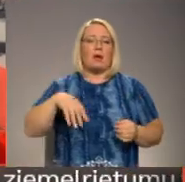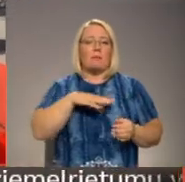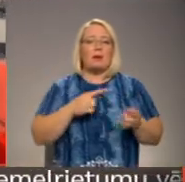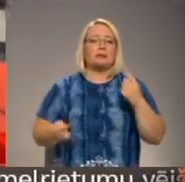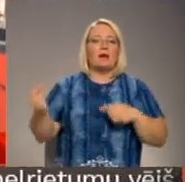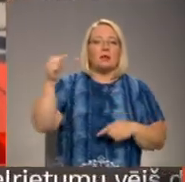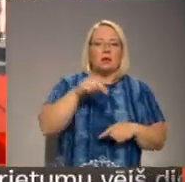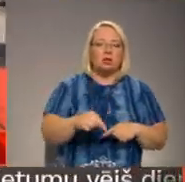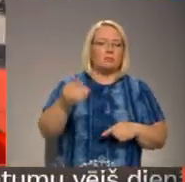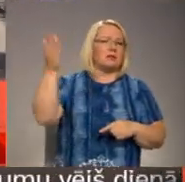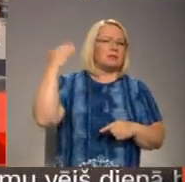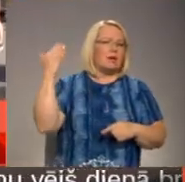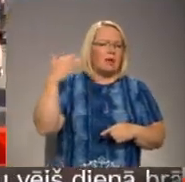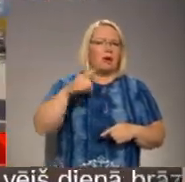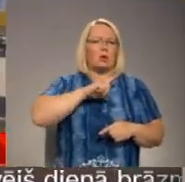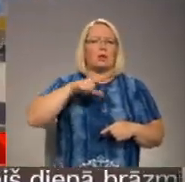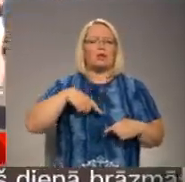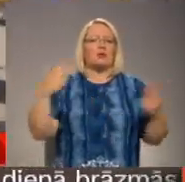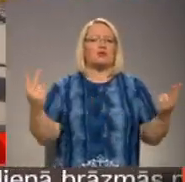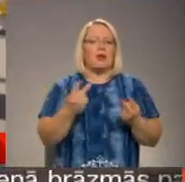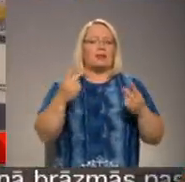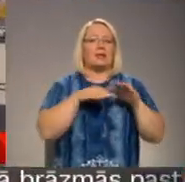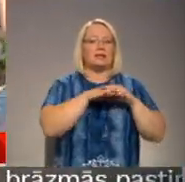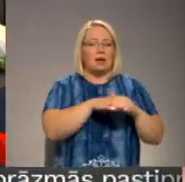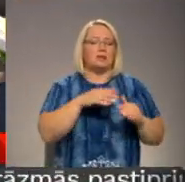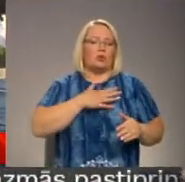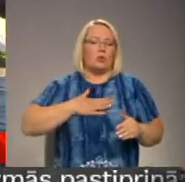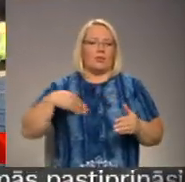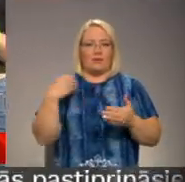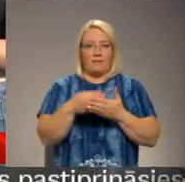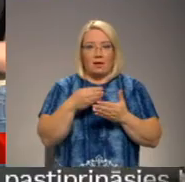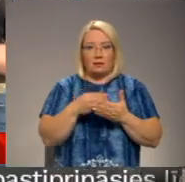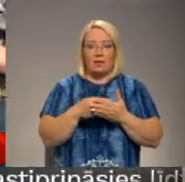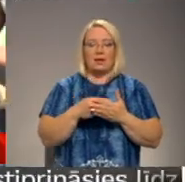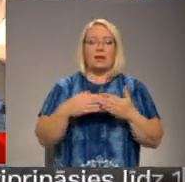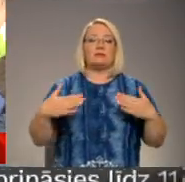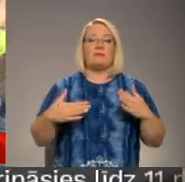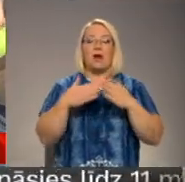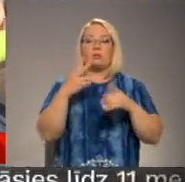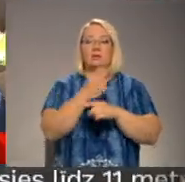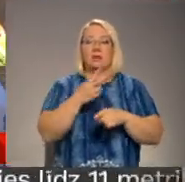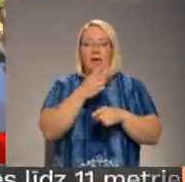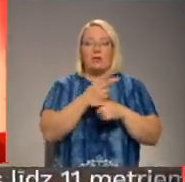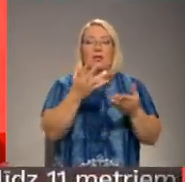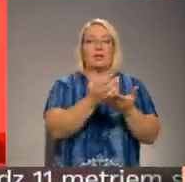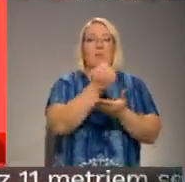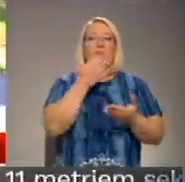kaut kā senā pie kaut kādā latviešu tradīcijām, tas ir ļoti vērtīgi. Svētku skrējienā pēc pasakām